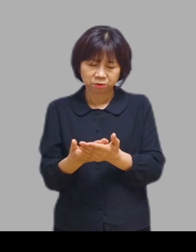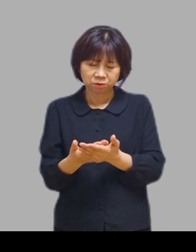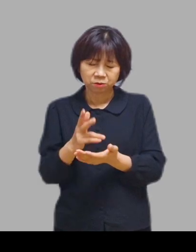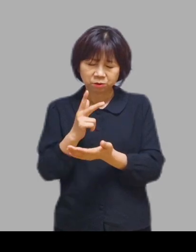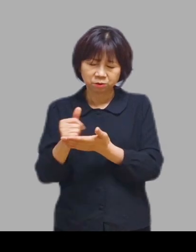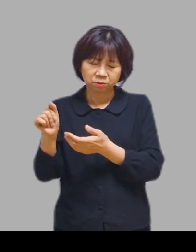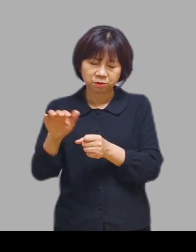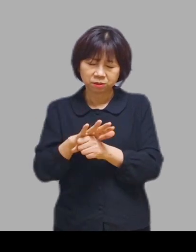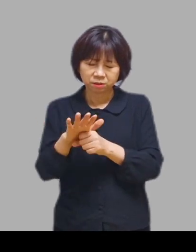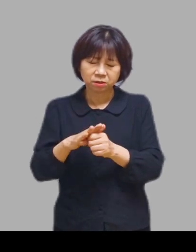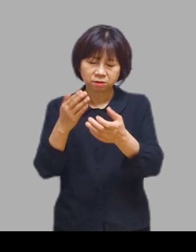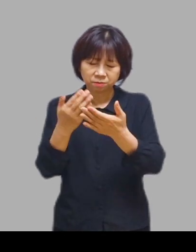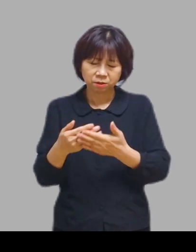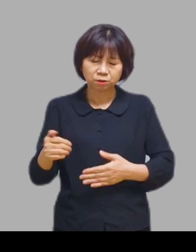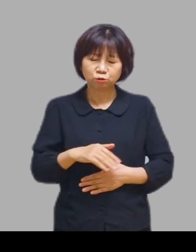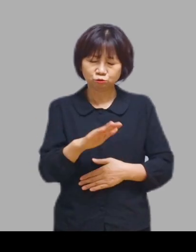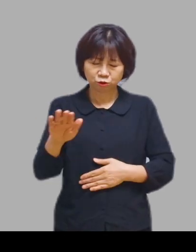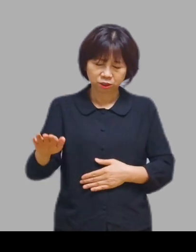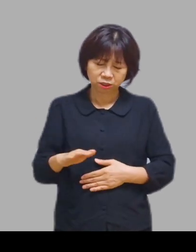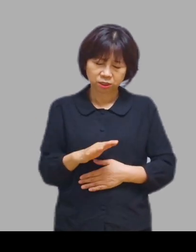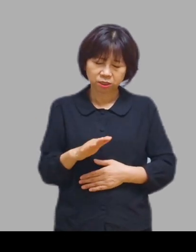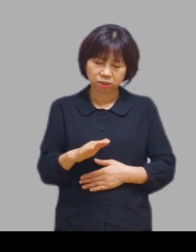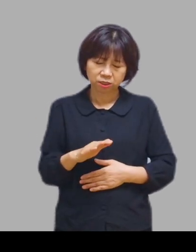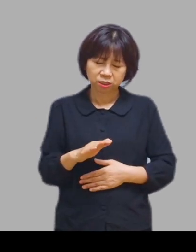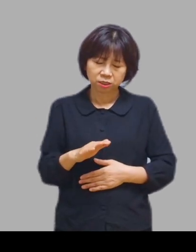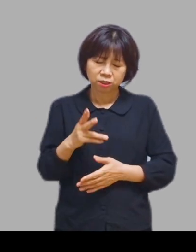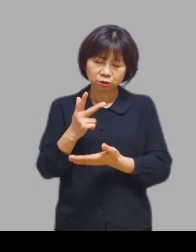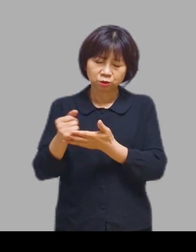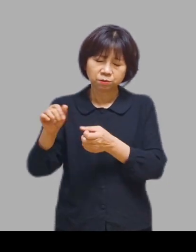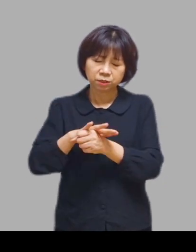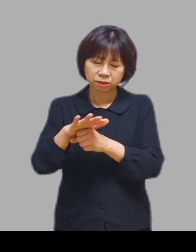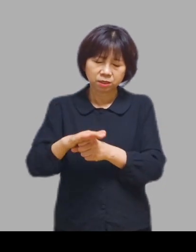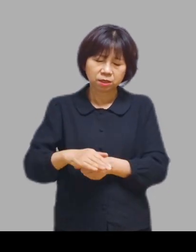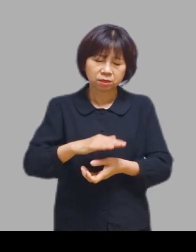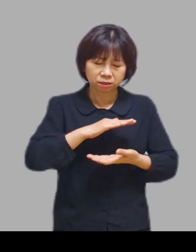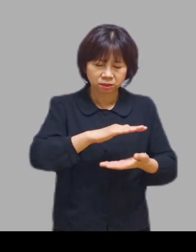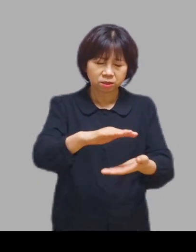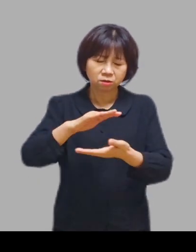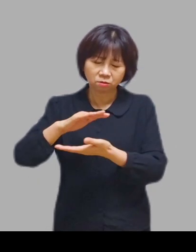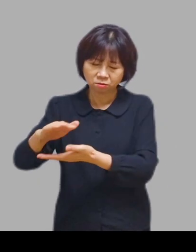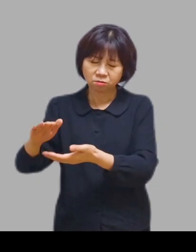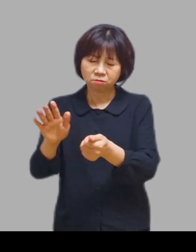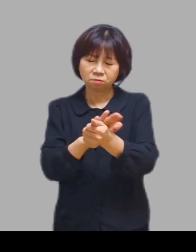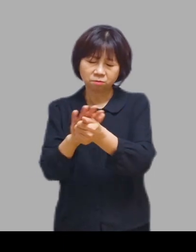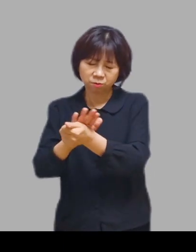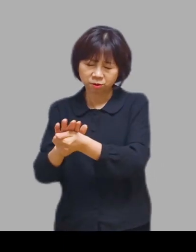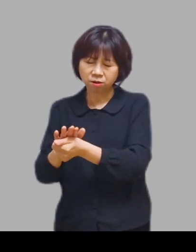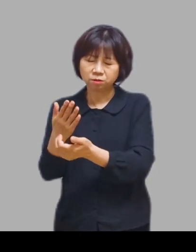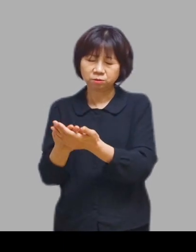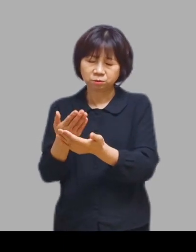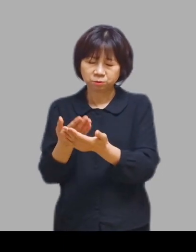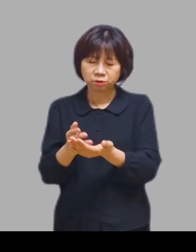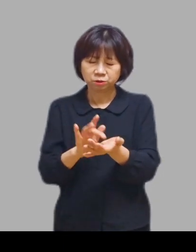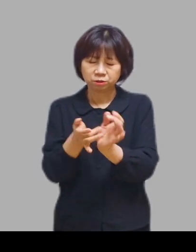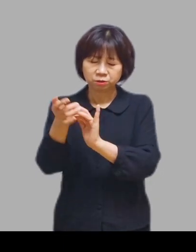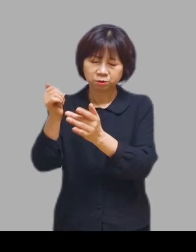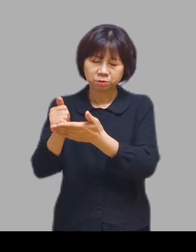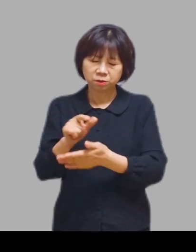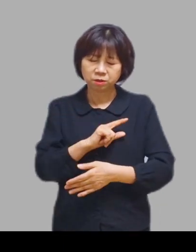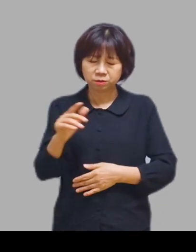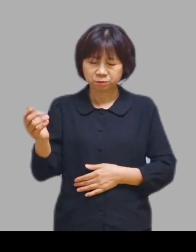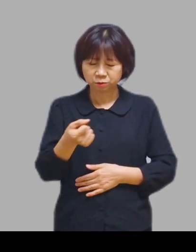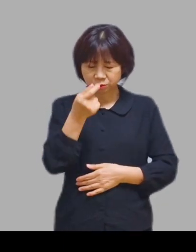주님의 사랑을 받은 우리이기 때문에 그 사랑을 전하며 살아가는 우리들 되게 하여 주시옵소서. 예수님의